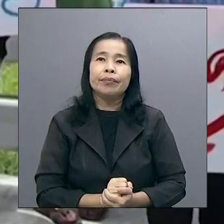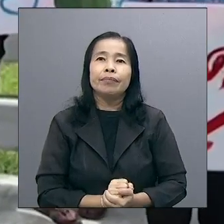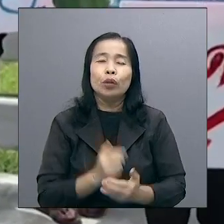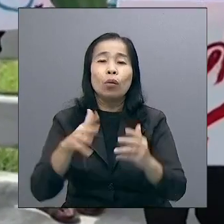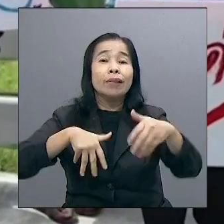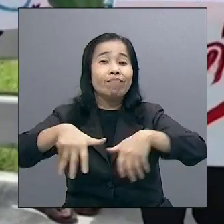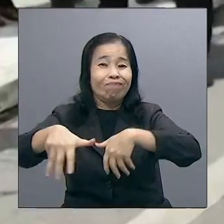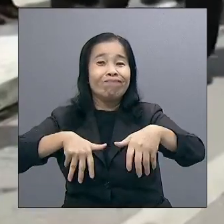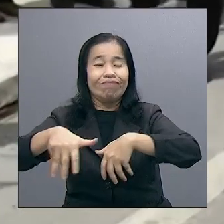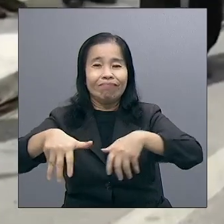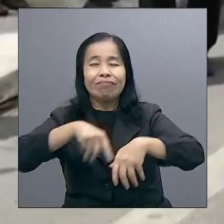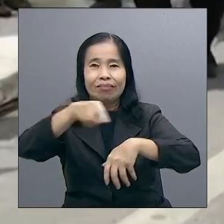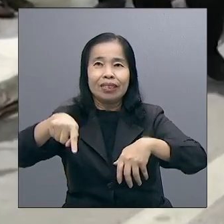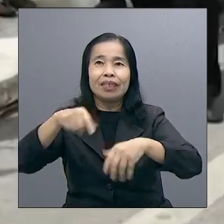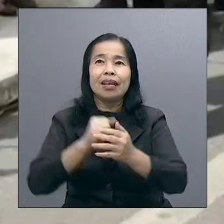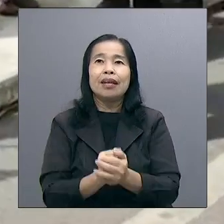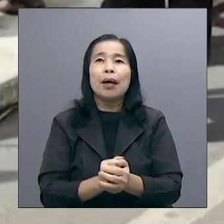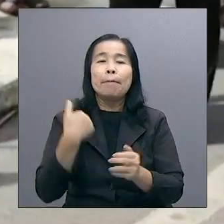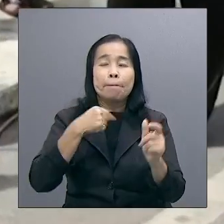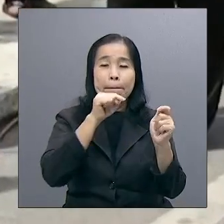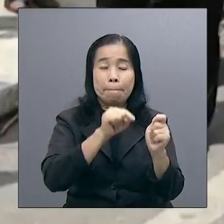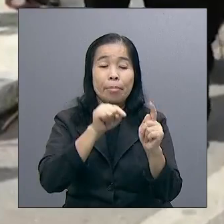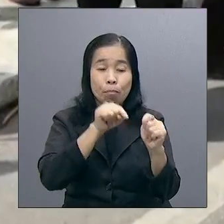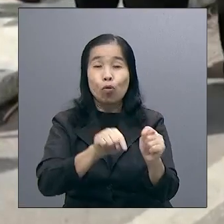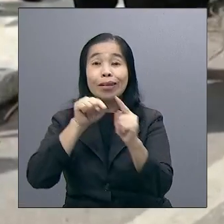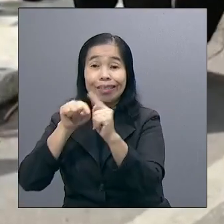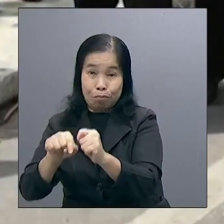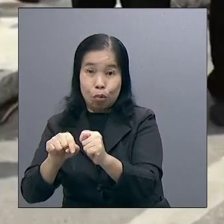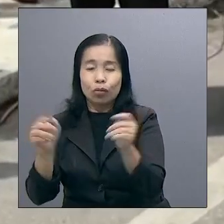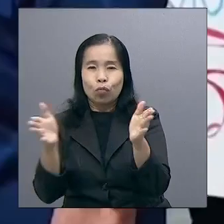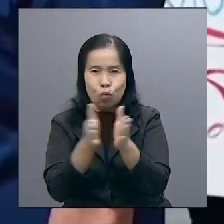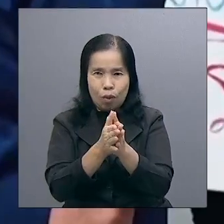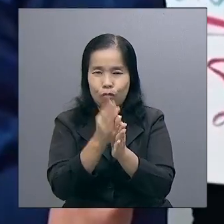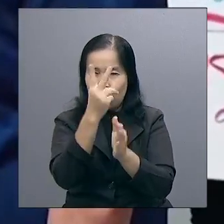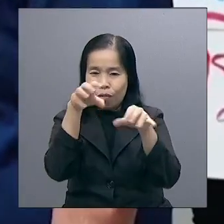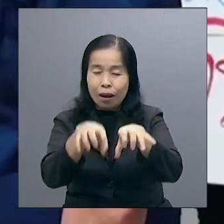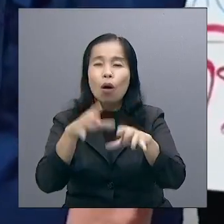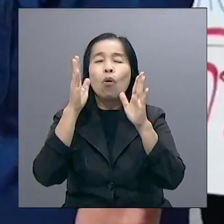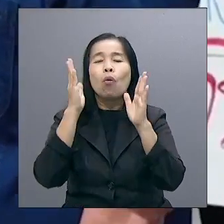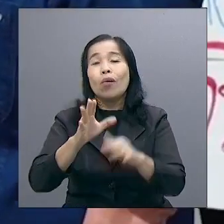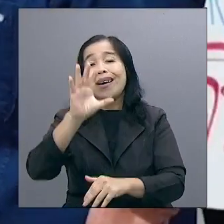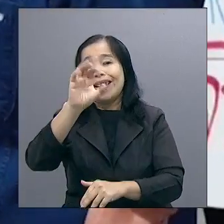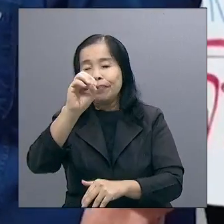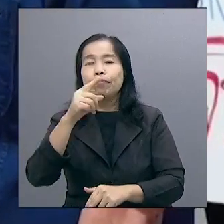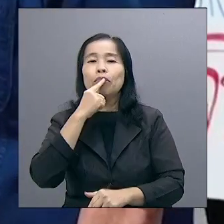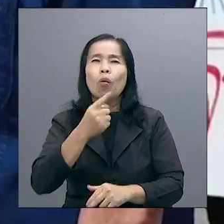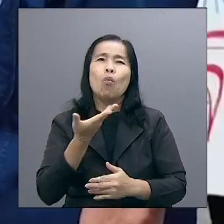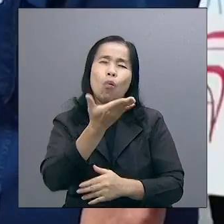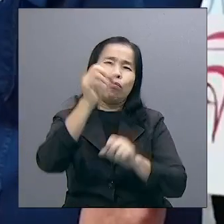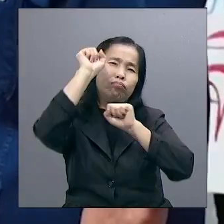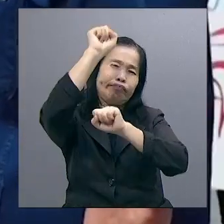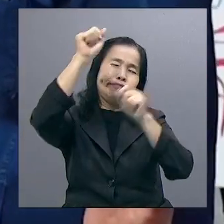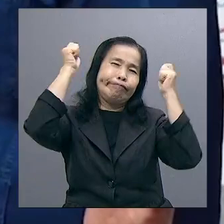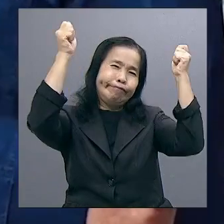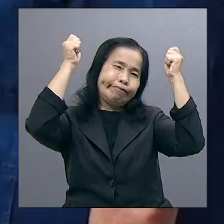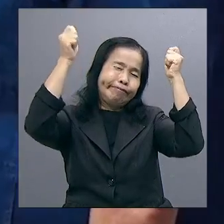ชาวบ้านตำบนวังแมะตำบนแ่ลาดอำเบอรของผลุ่มจงหวดกำแพงเพชรกว่า 50 คนค่ะเขาต้ออกมารวมตัวถือไปเรีกร้อง